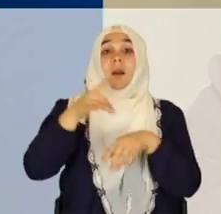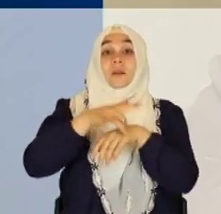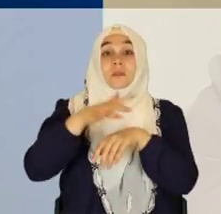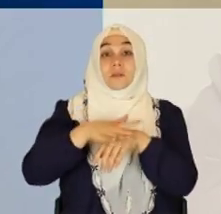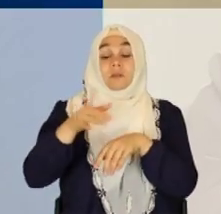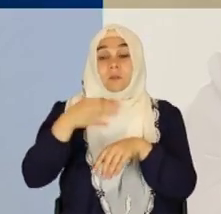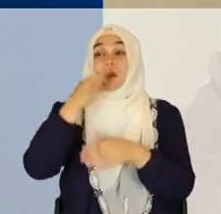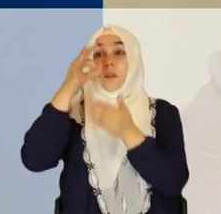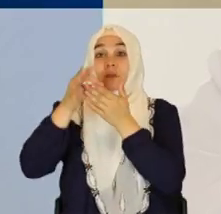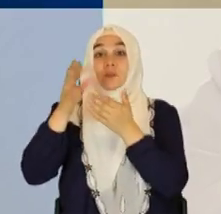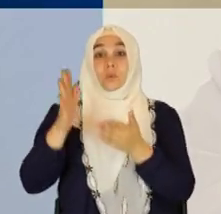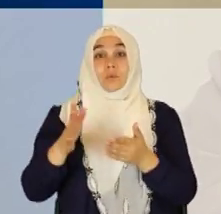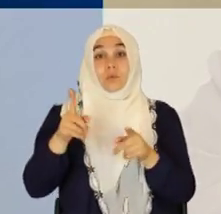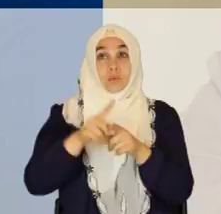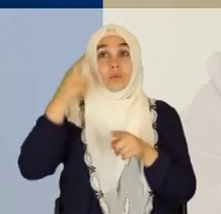o'ylash kerak.